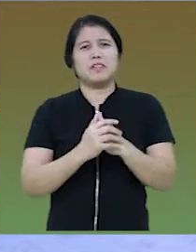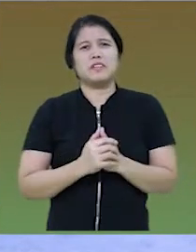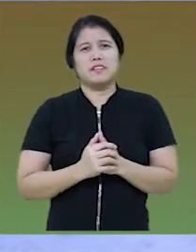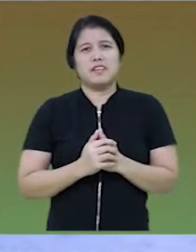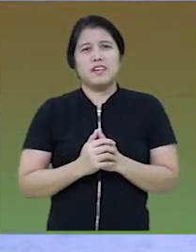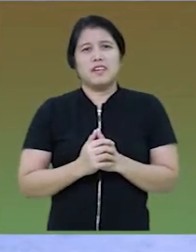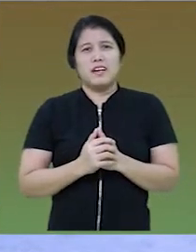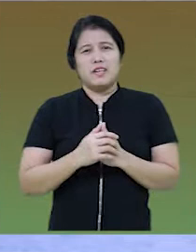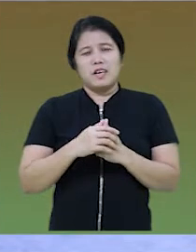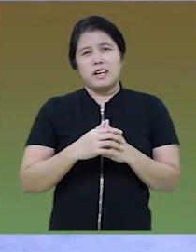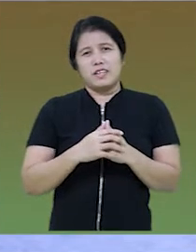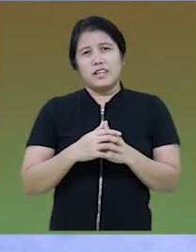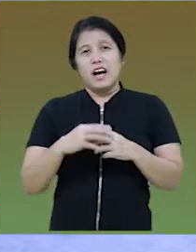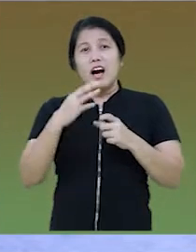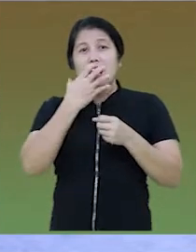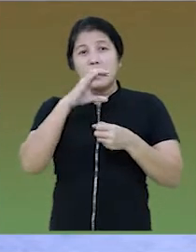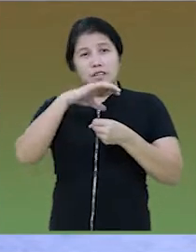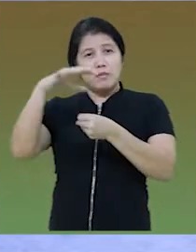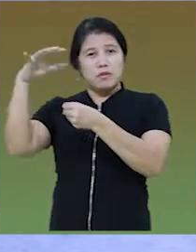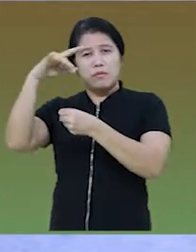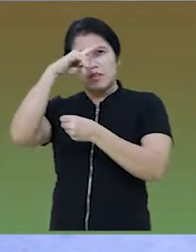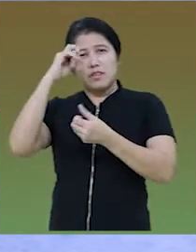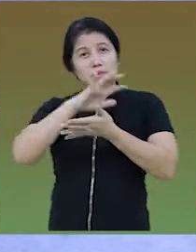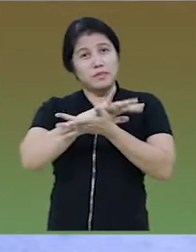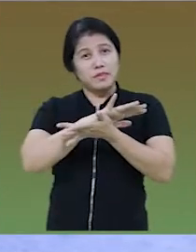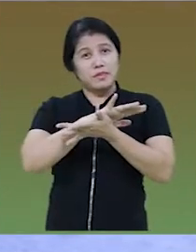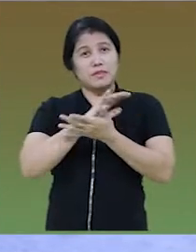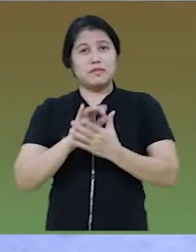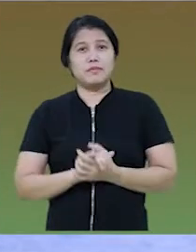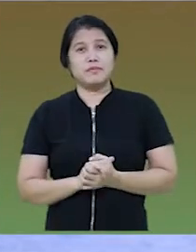pandemya. Sayang naman, Ate Shen.